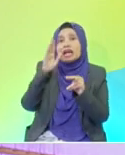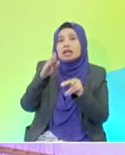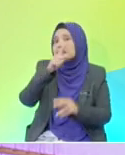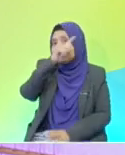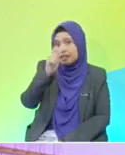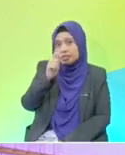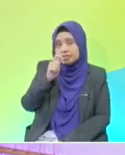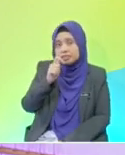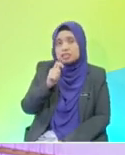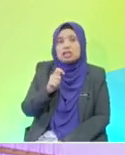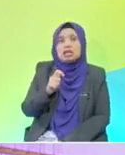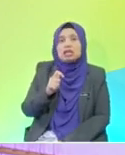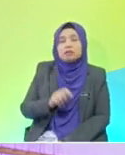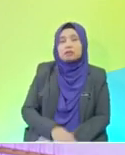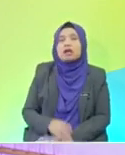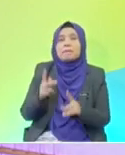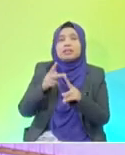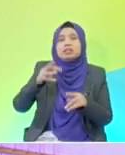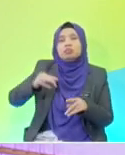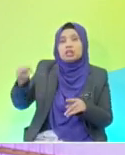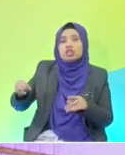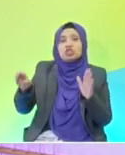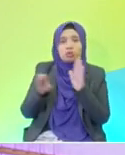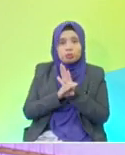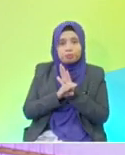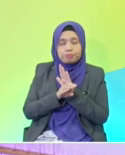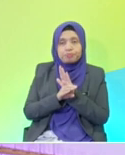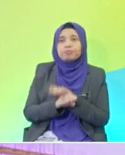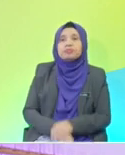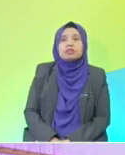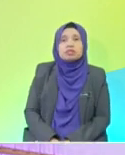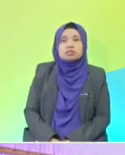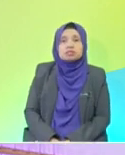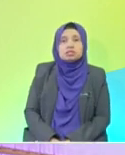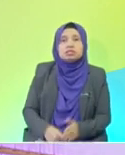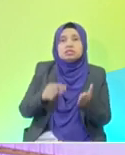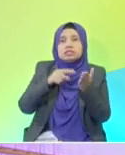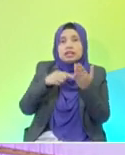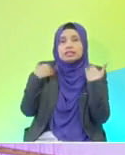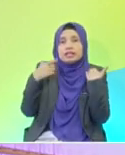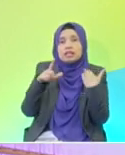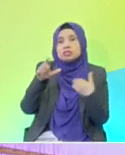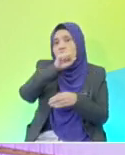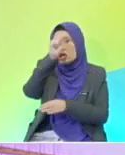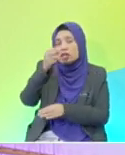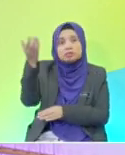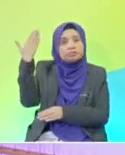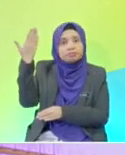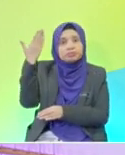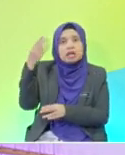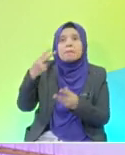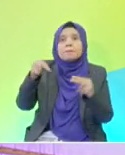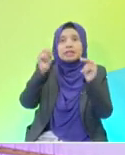tanyalah ataupun di soal kepada calon sebagai contoh Oke ini merupakan soal yang lepas ternyata